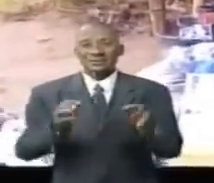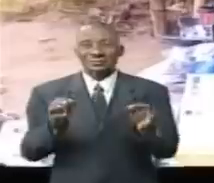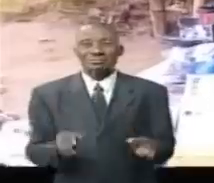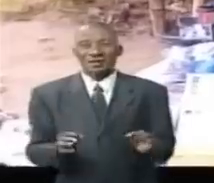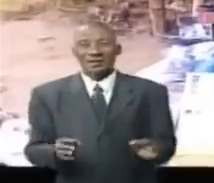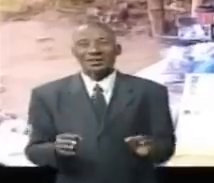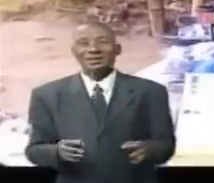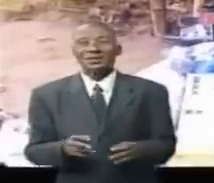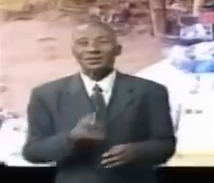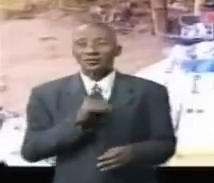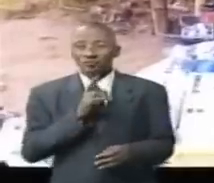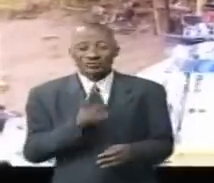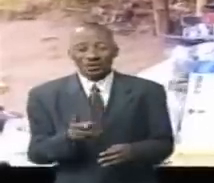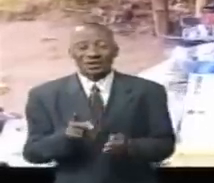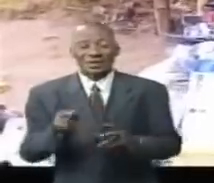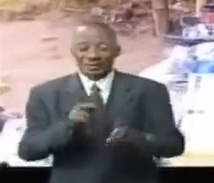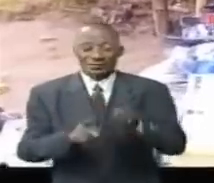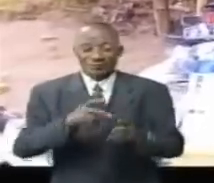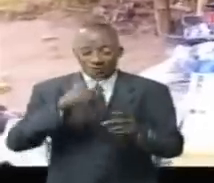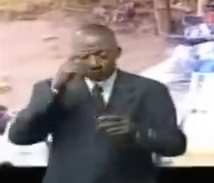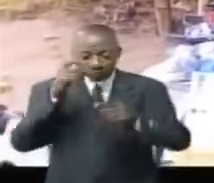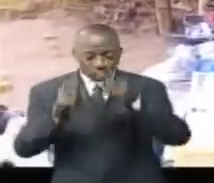commerçants de cette partie de Kinshasa.